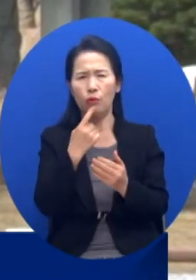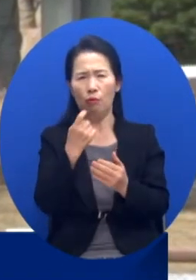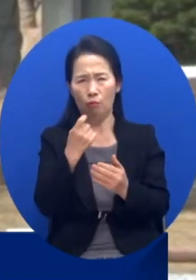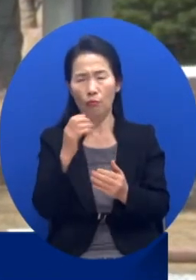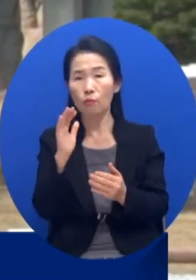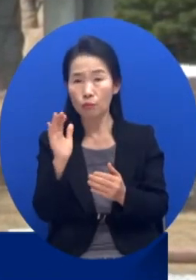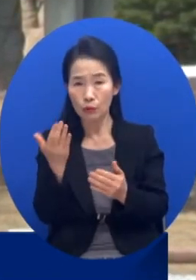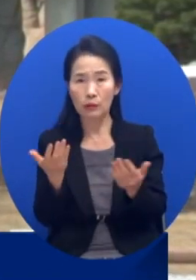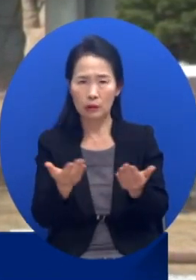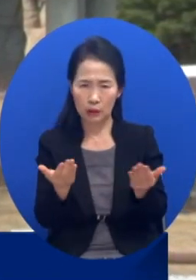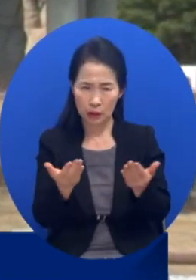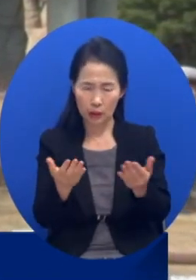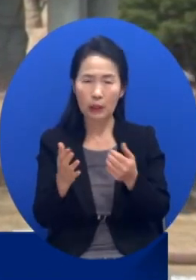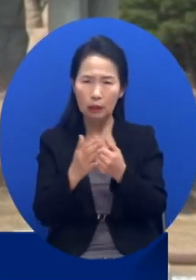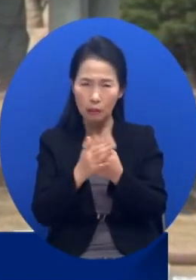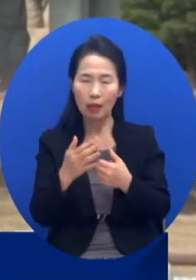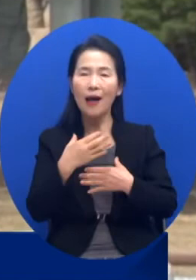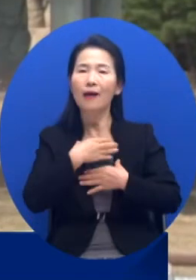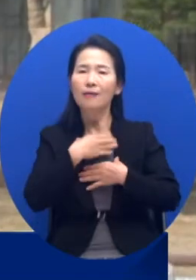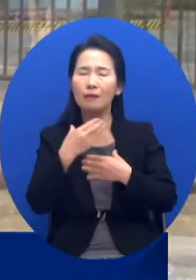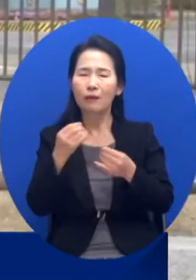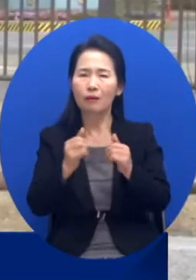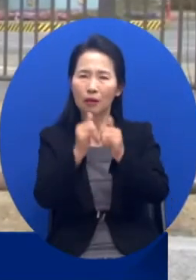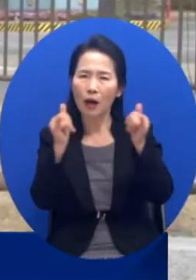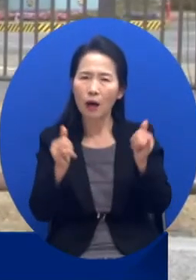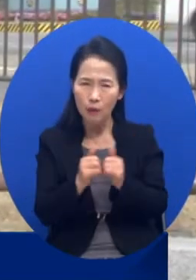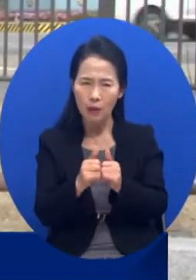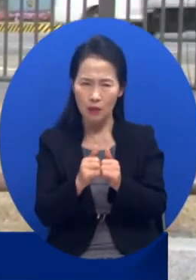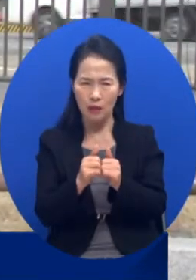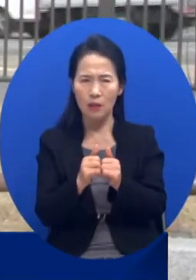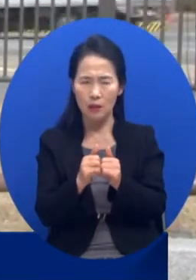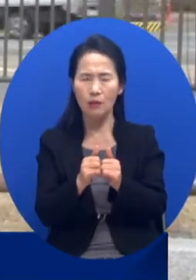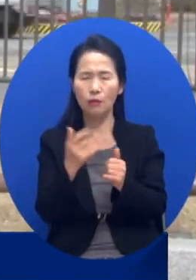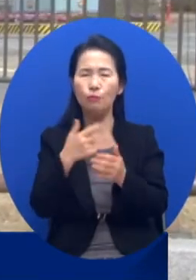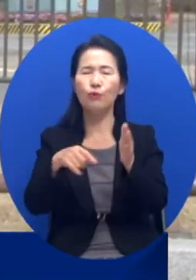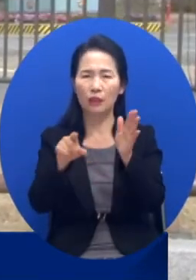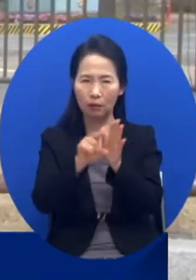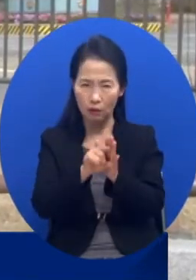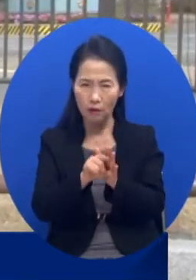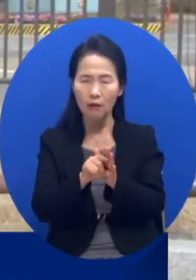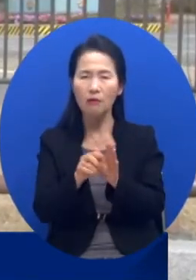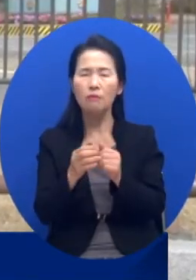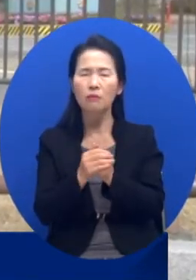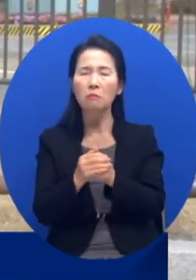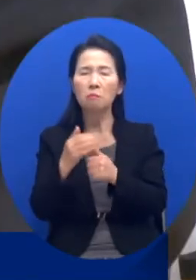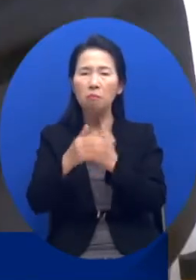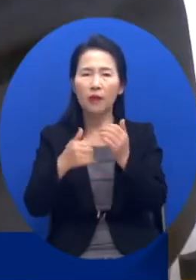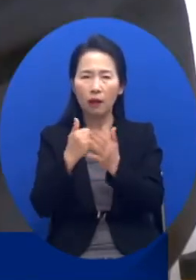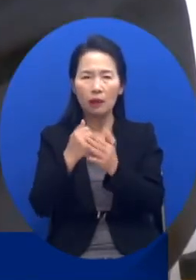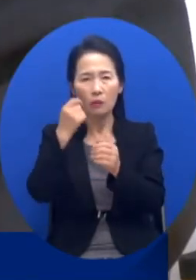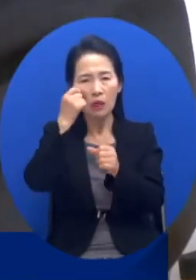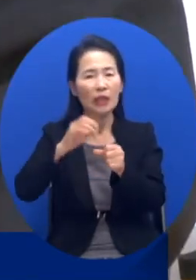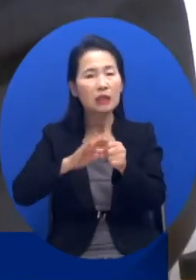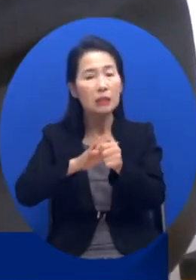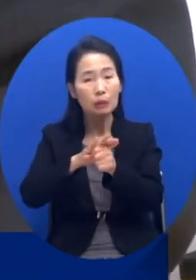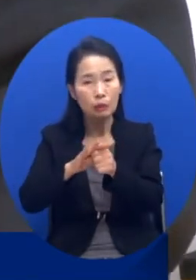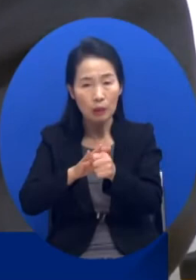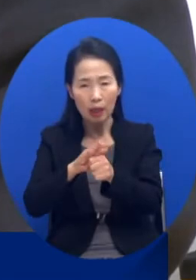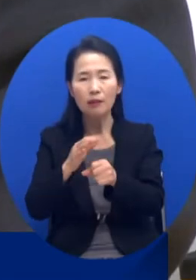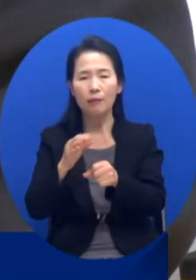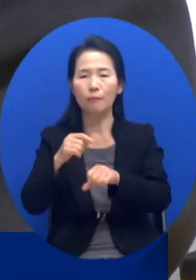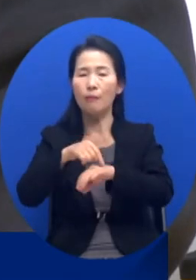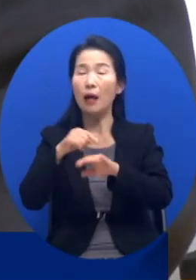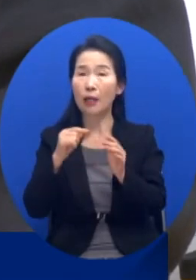것입니다. 그래서 안전한 사회가 되어야 되겠다는 것, 그 하나님의 긍휼하신